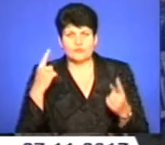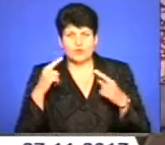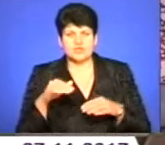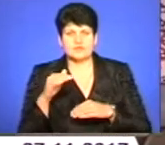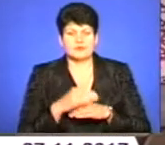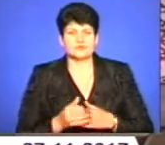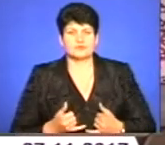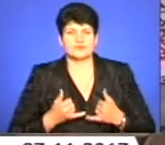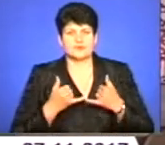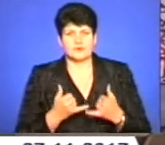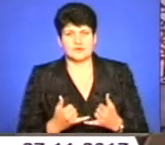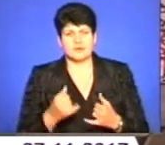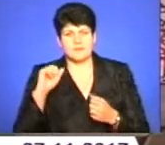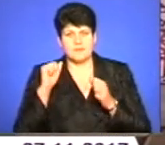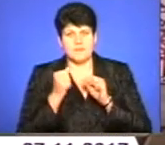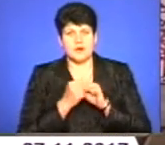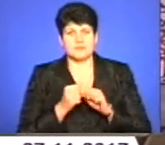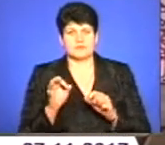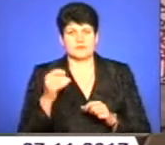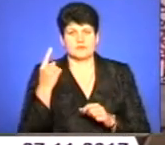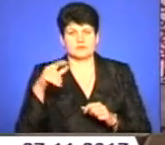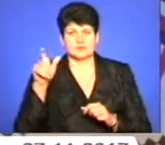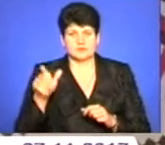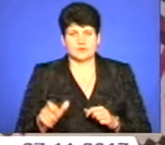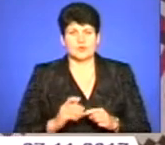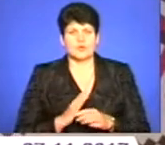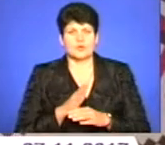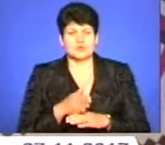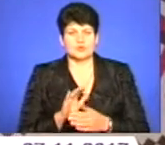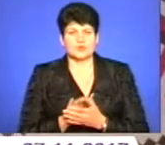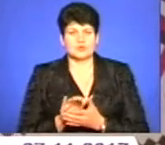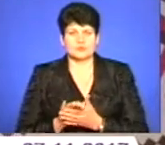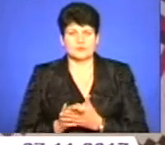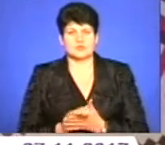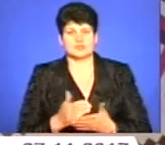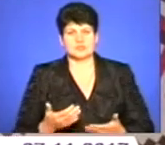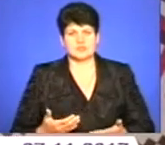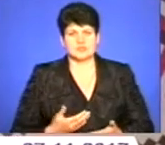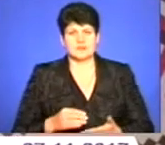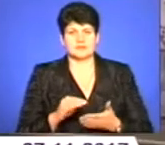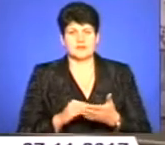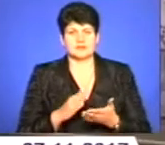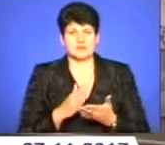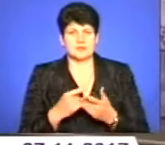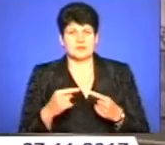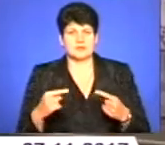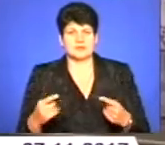вшанувати пам'ять про визначного письменника. Гості свята ознайомились з життям письменника, яке сповнене драматичних моментів,